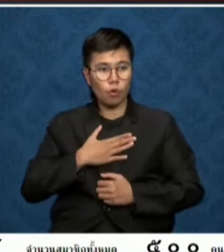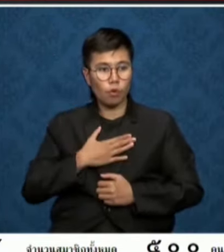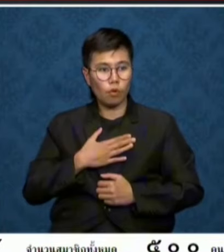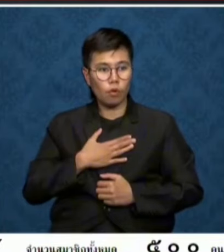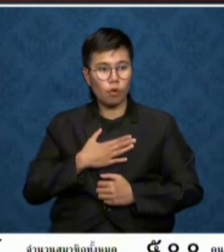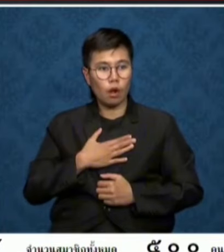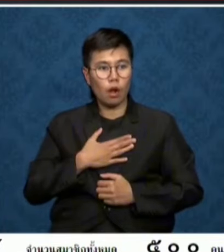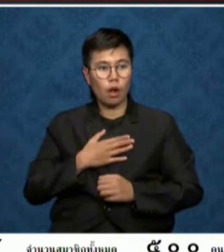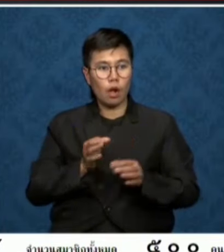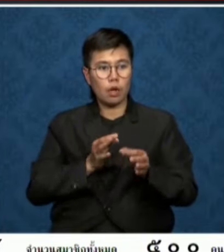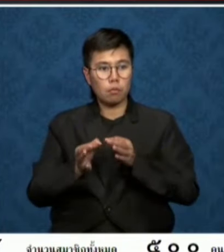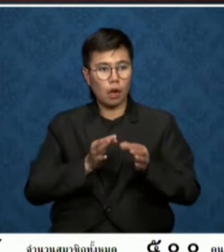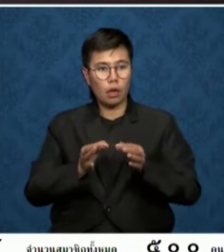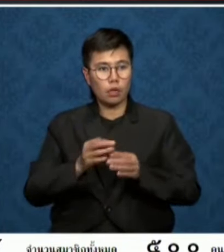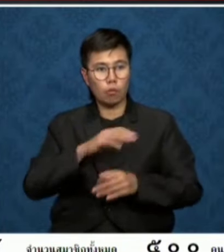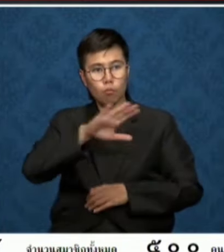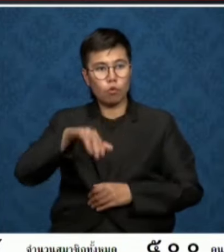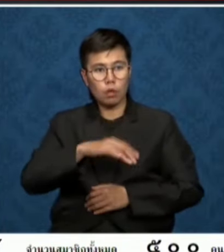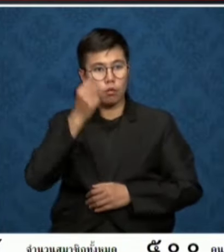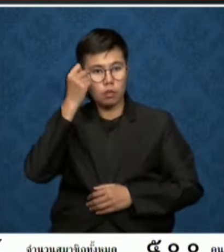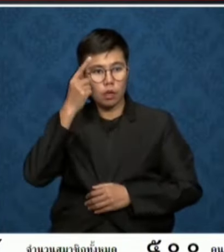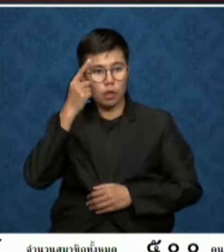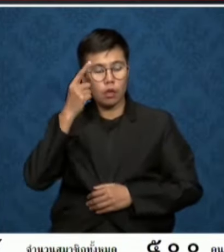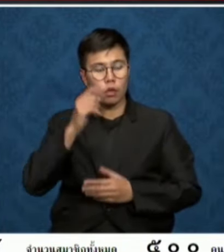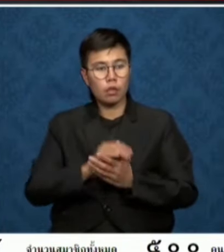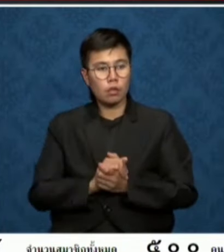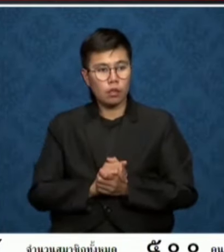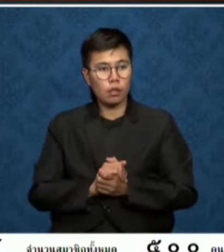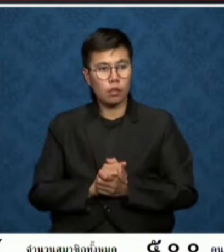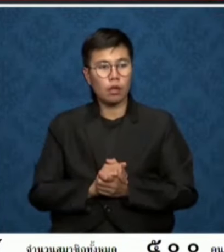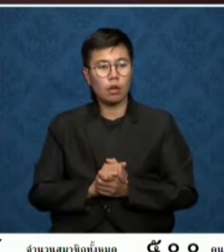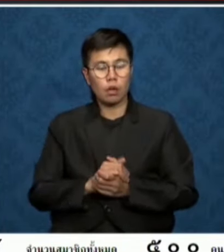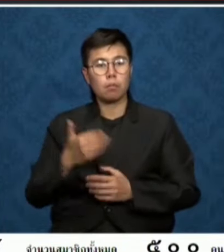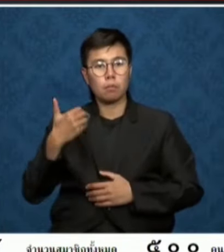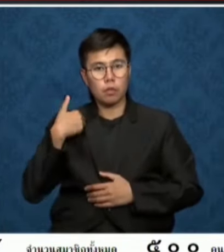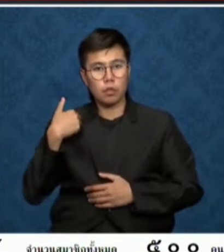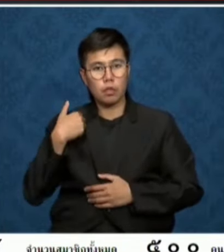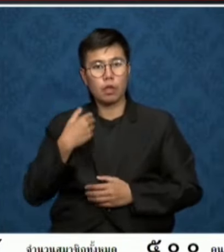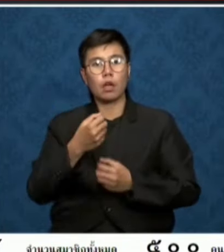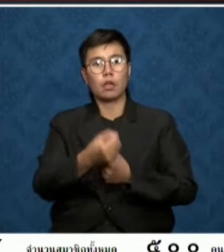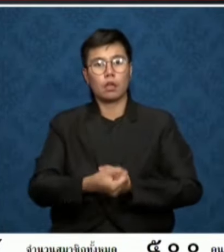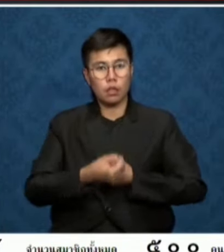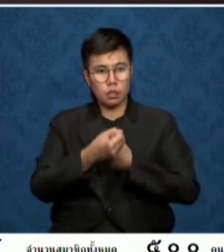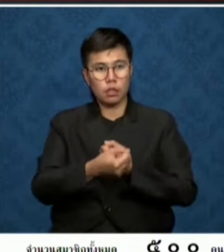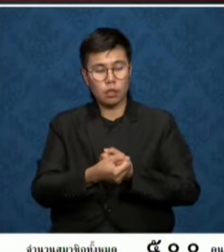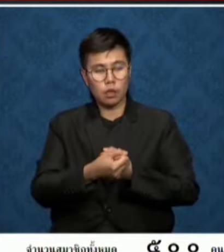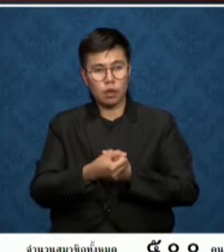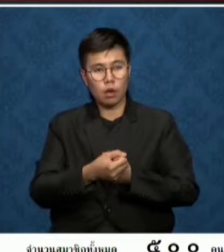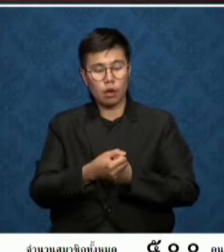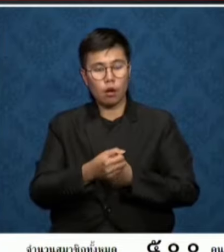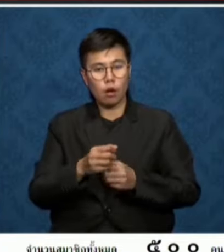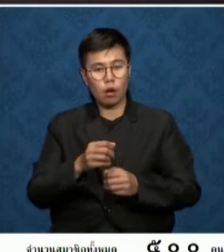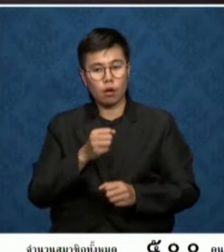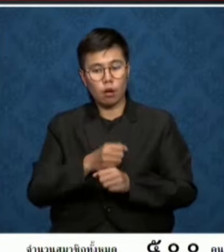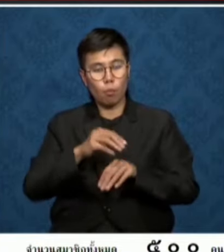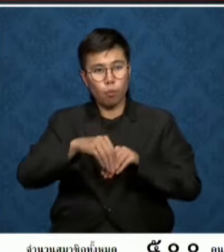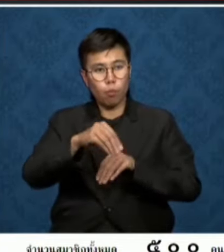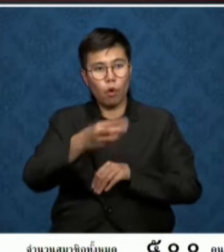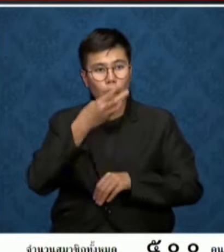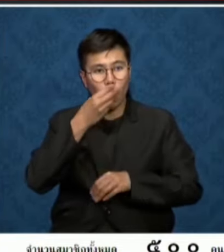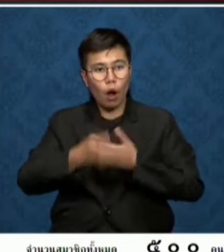นเข้าใจประมาณนี้นะครับ1ขั้นตอนการจำนำข้าวเนี่ยครับเกษตรกรเอาข้าวมาจำนำที่โรงสีมีหน้าที่ส่งเข้าค